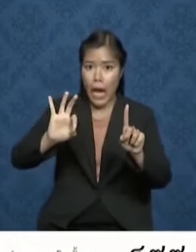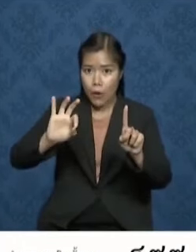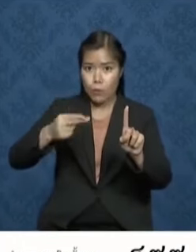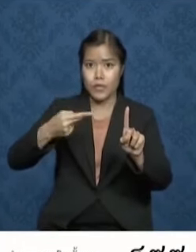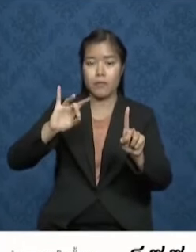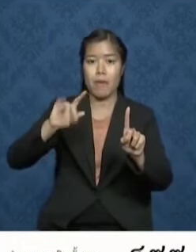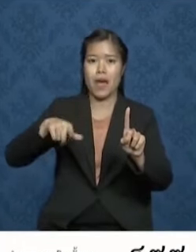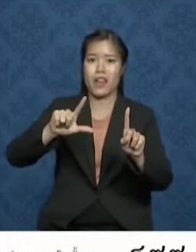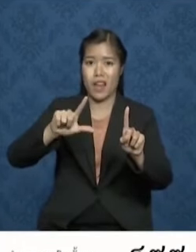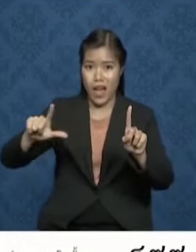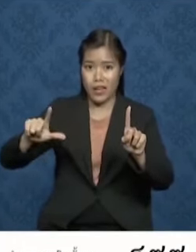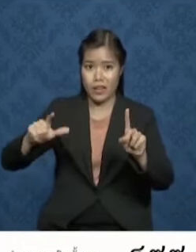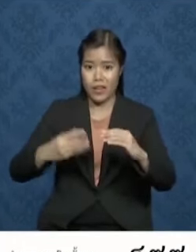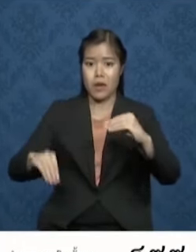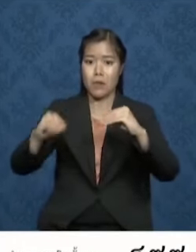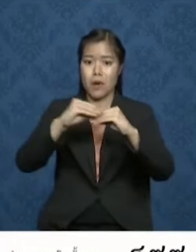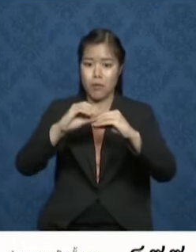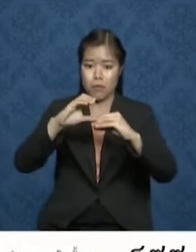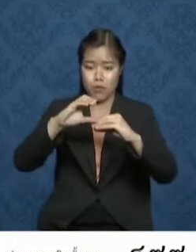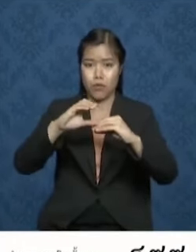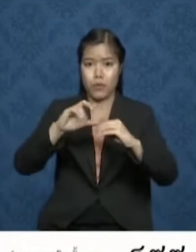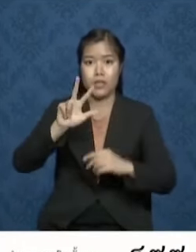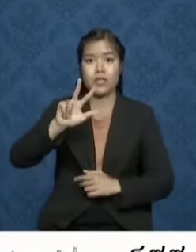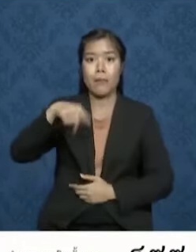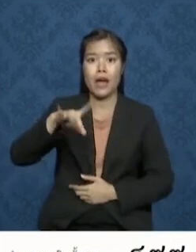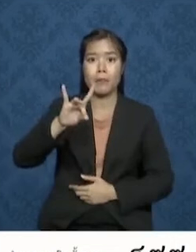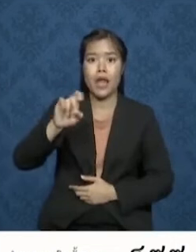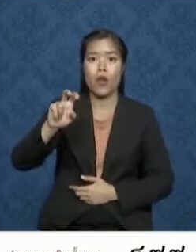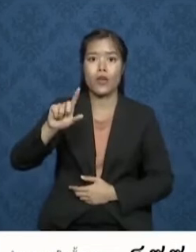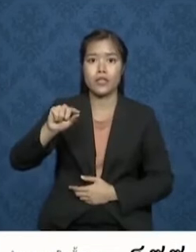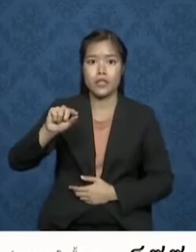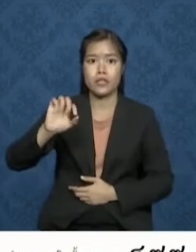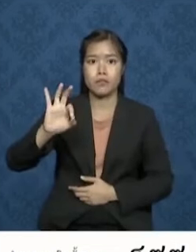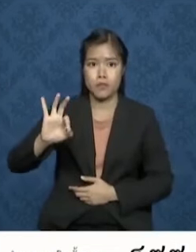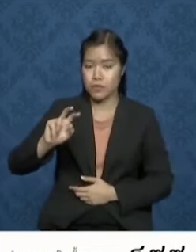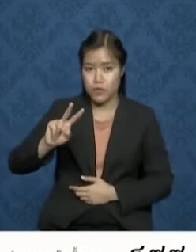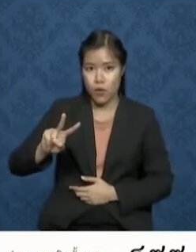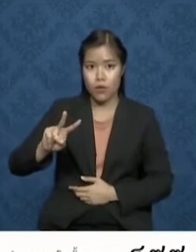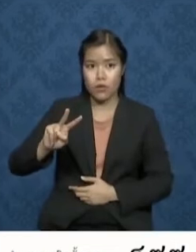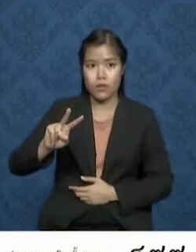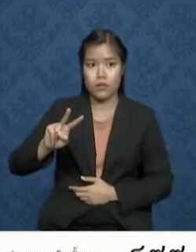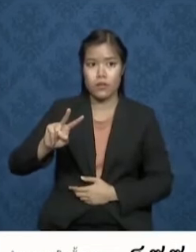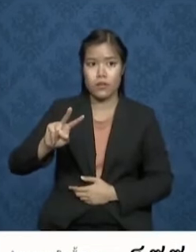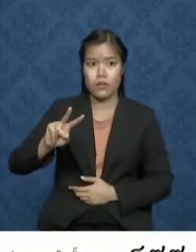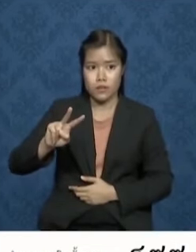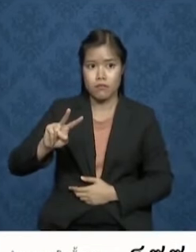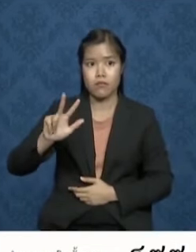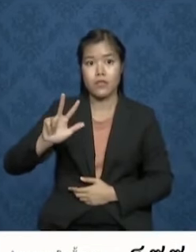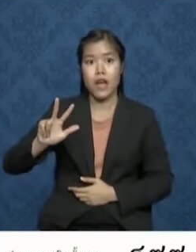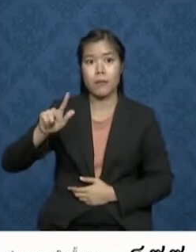บาทเพิ่มขึ้น3822พัน 3,800ล้าน